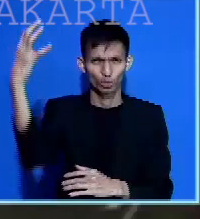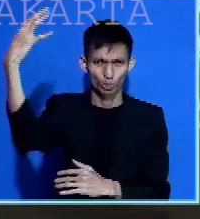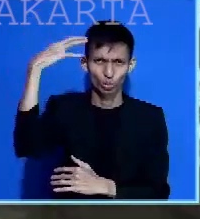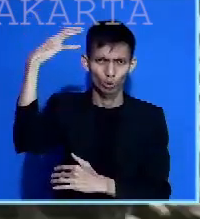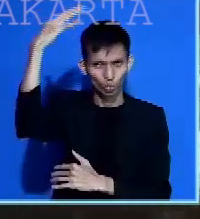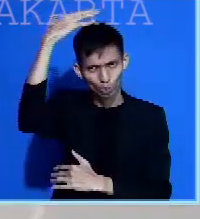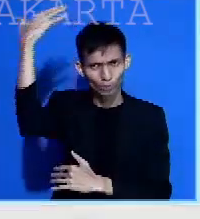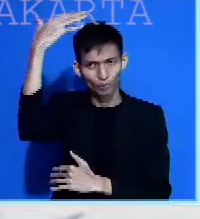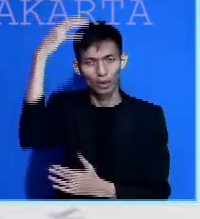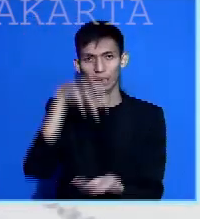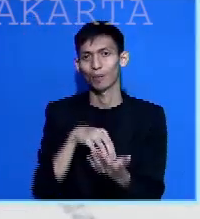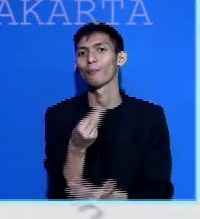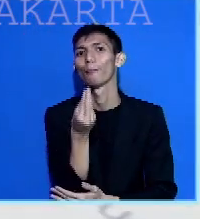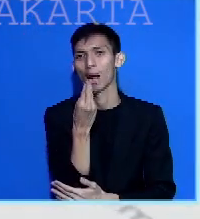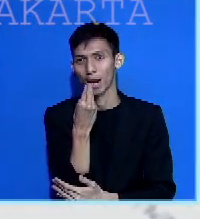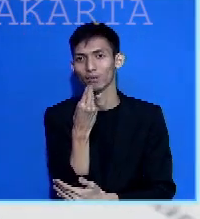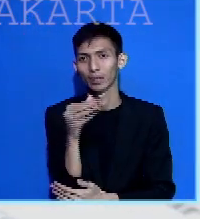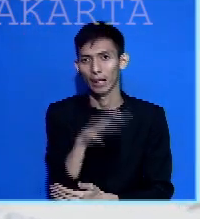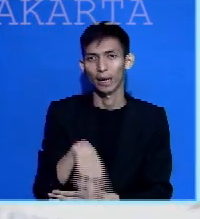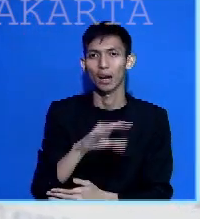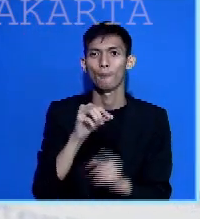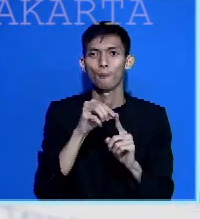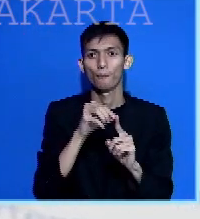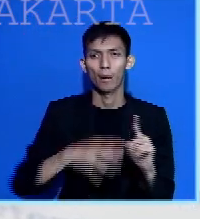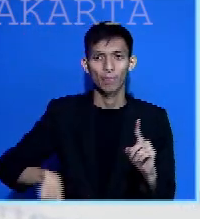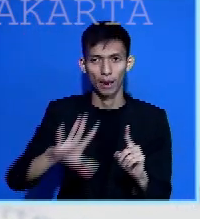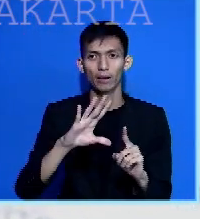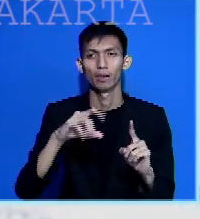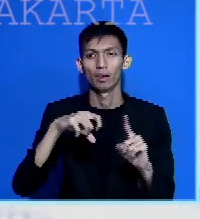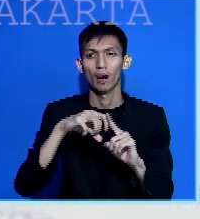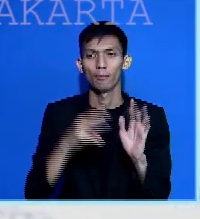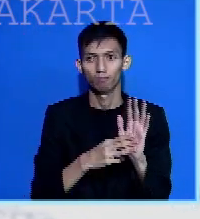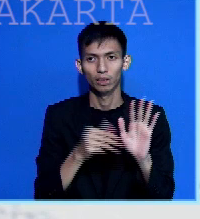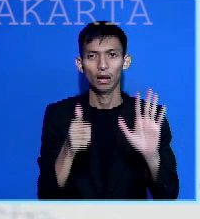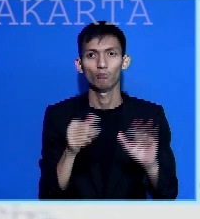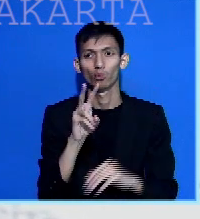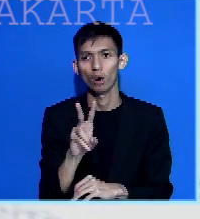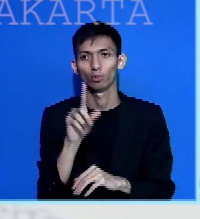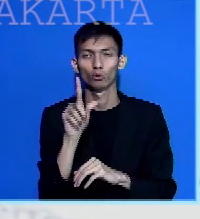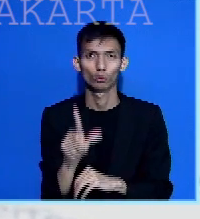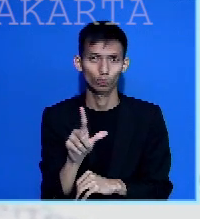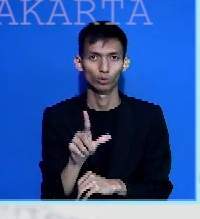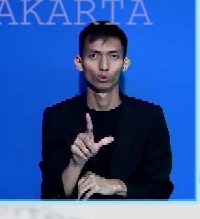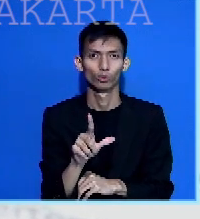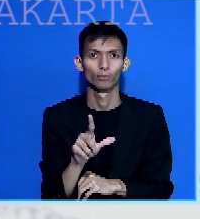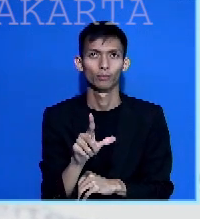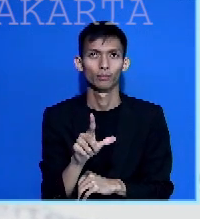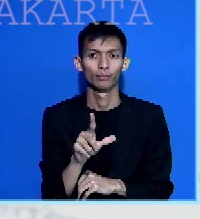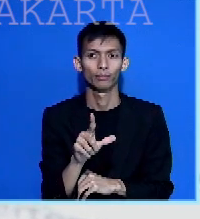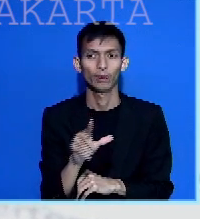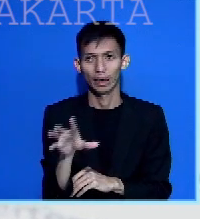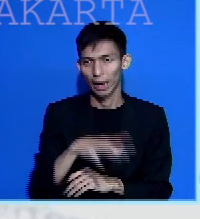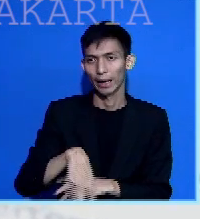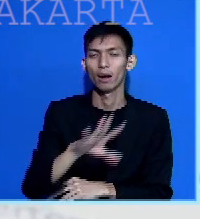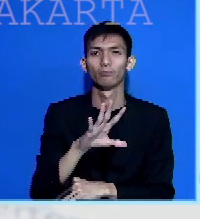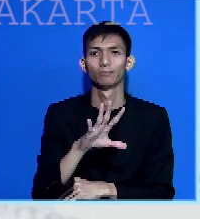Rumah makan ini terletak di Jalan Parang Tritis, kilometer 6, nomor 217, Dusun Gelondong, Kelurahan Panggung Harjo,